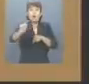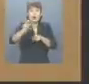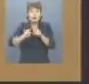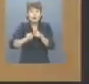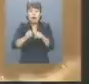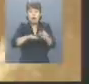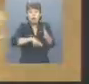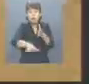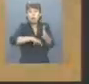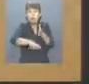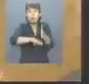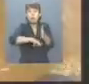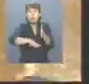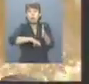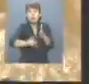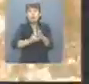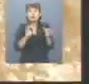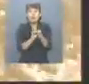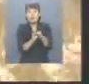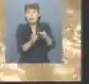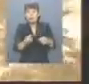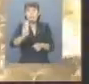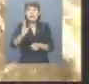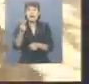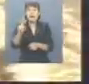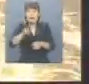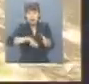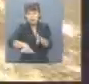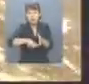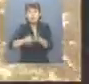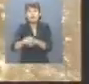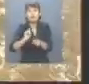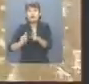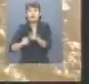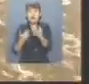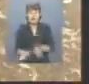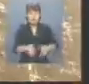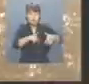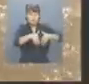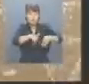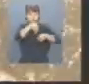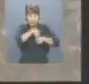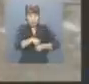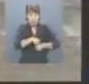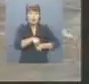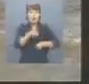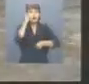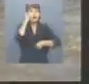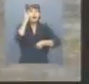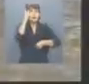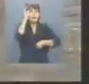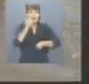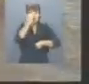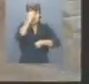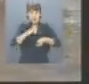มณฑลให้ผ่านไปยังฝั่งบางแคเหนือโดยคนในพื้นที่เองก็บอกว่าเข้าใจนะครับถึงการทำลายเกาะกลางถน